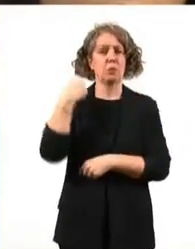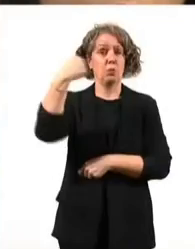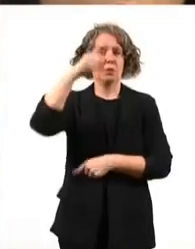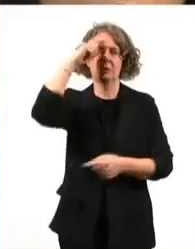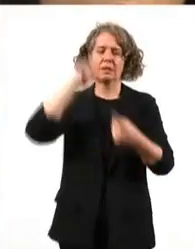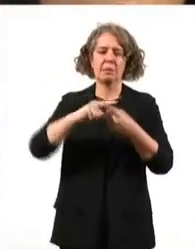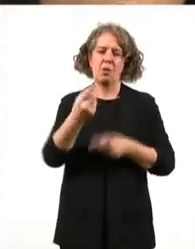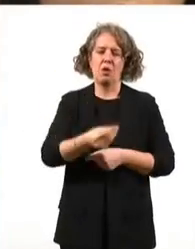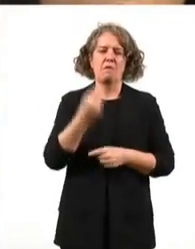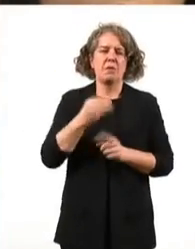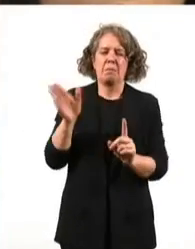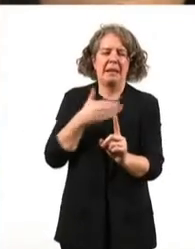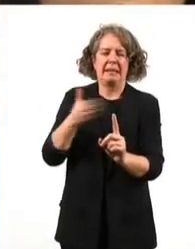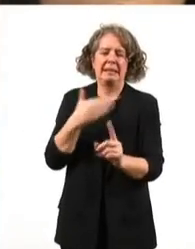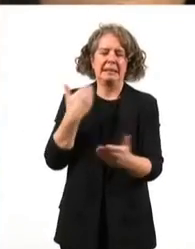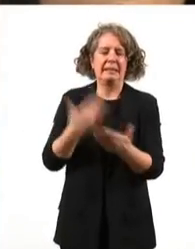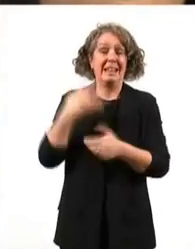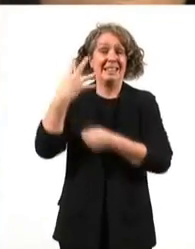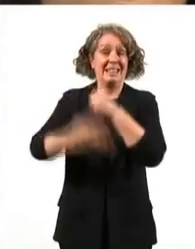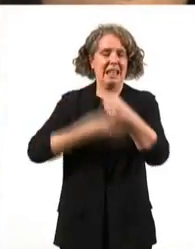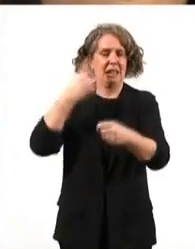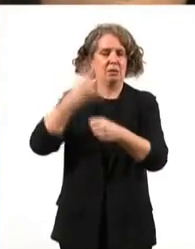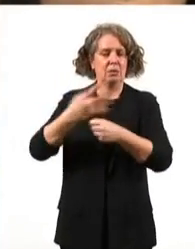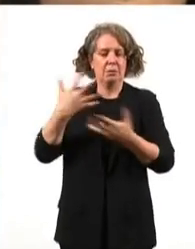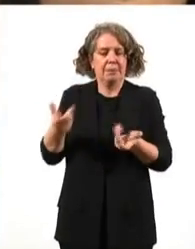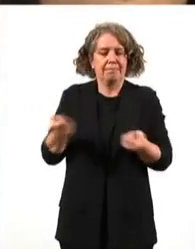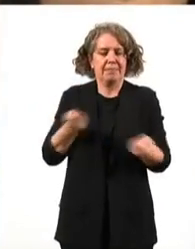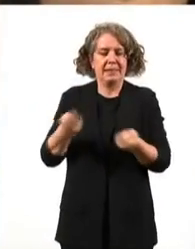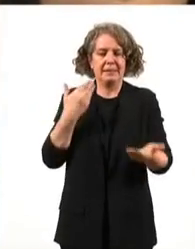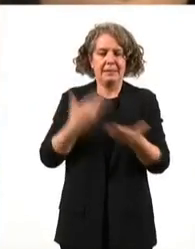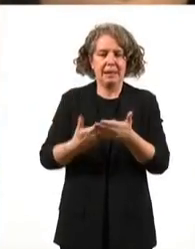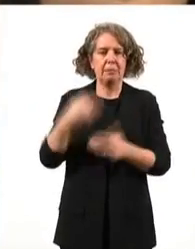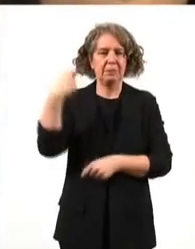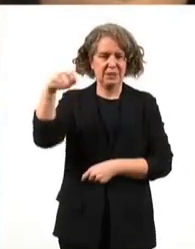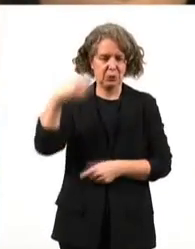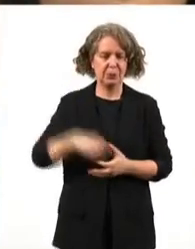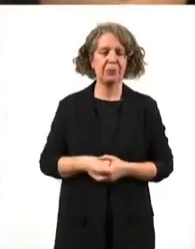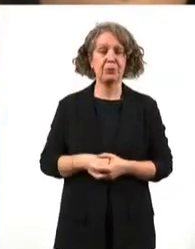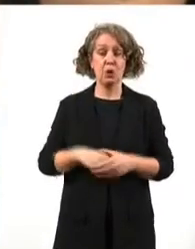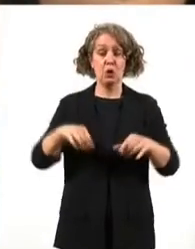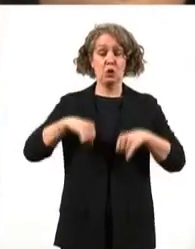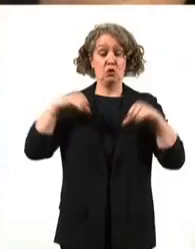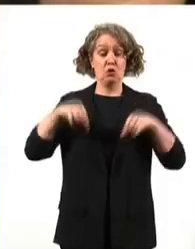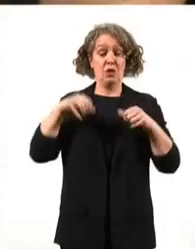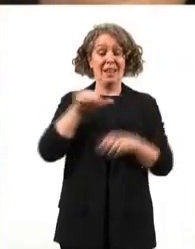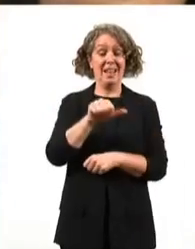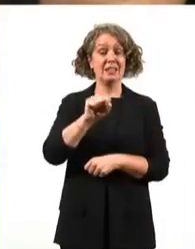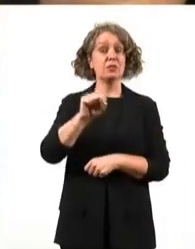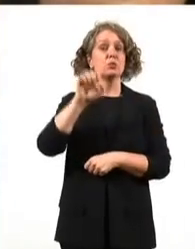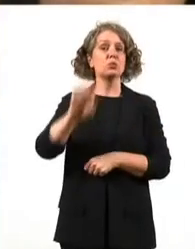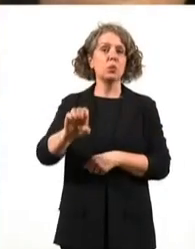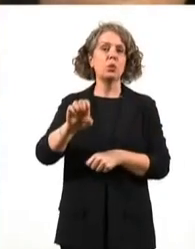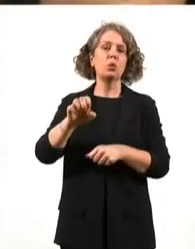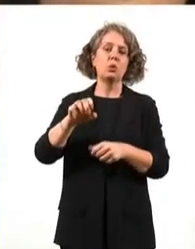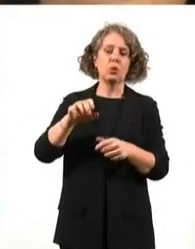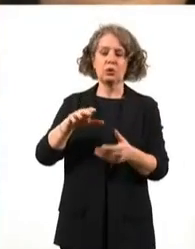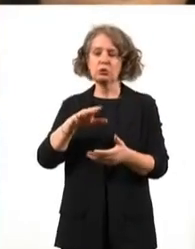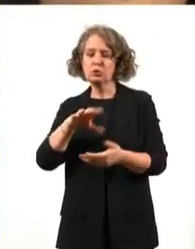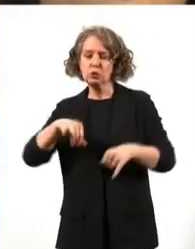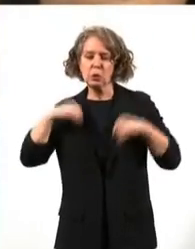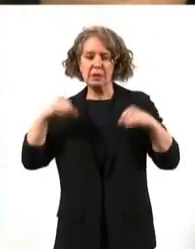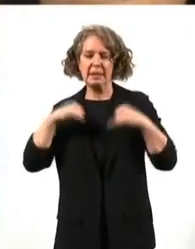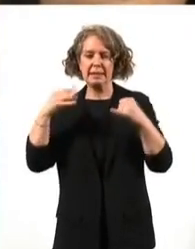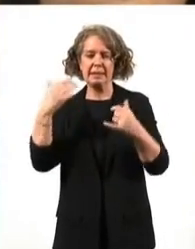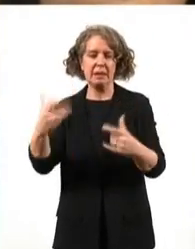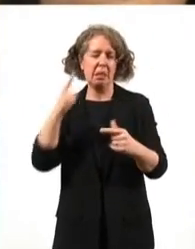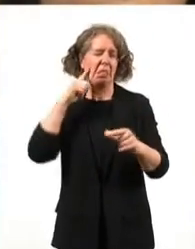pendant 4 ans. Et donc, dans ce contexte, les jeunes de l'ASE, leur invisibilisation, en particulier sur la tranche de la jeunesse,